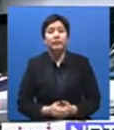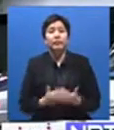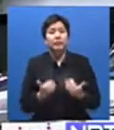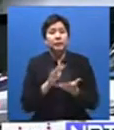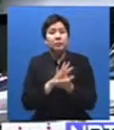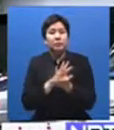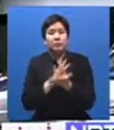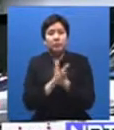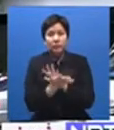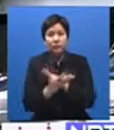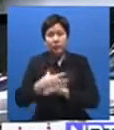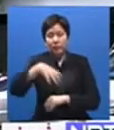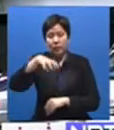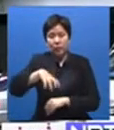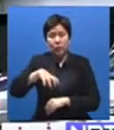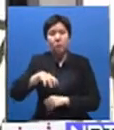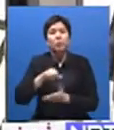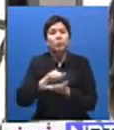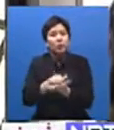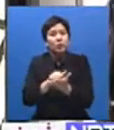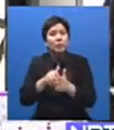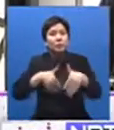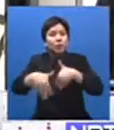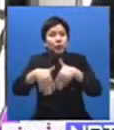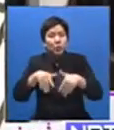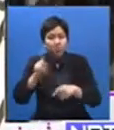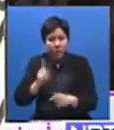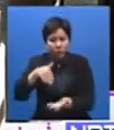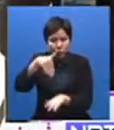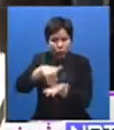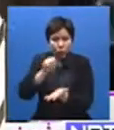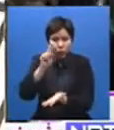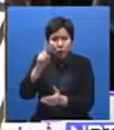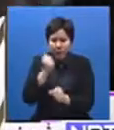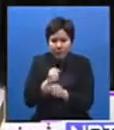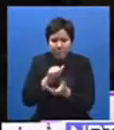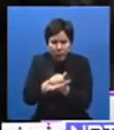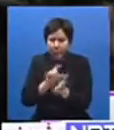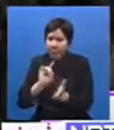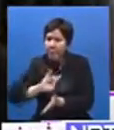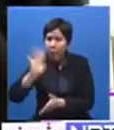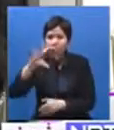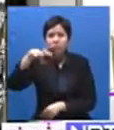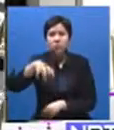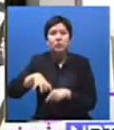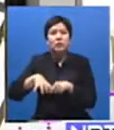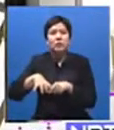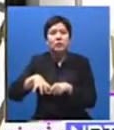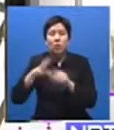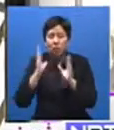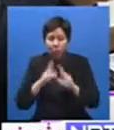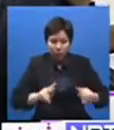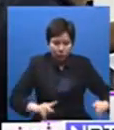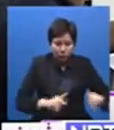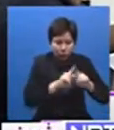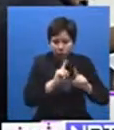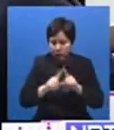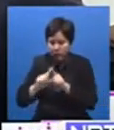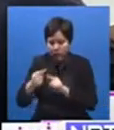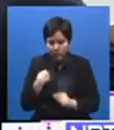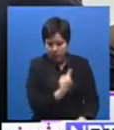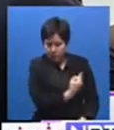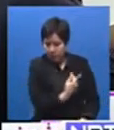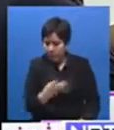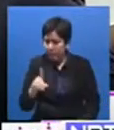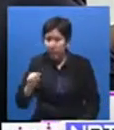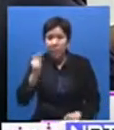การปรับโฉมศูนย์บริการประชาชนของรัฐบาลให้กลายเป็นศูนย์แบบ One Stop Service ด้วยการนำข้าราชการจาก20กระทรวงที่มีความรู้